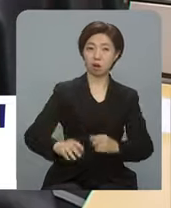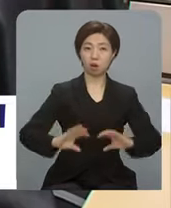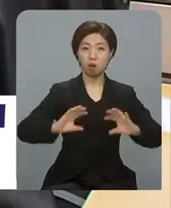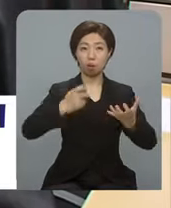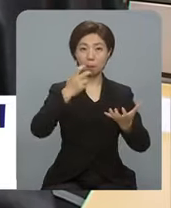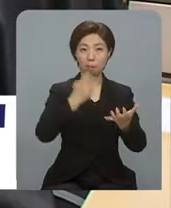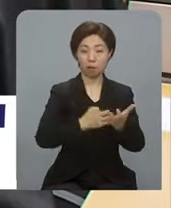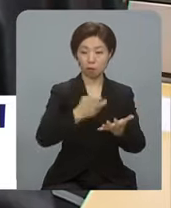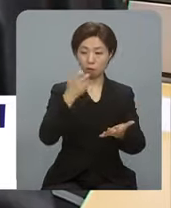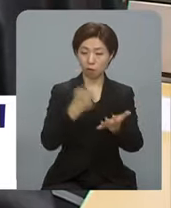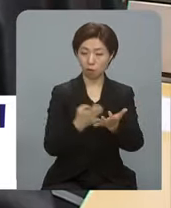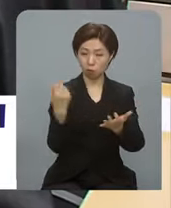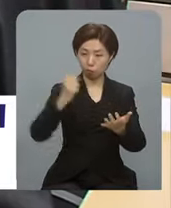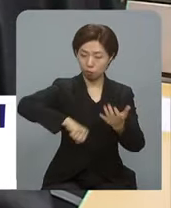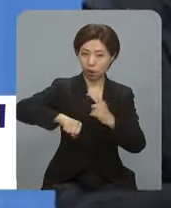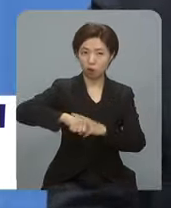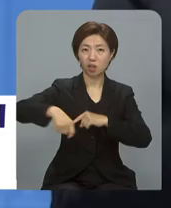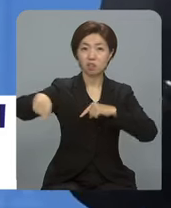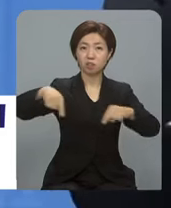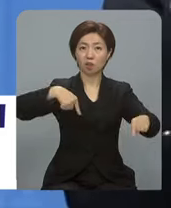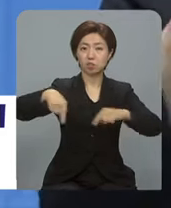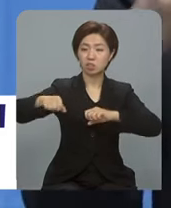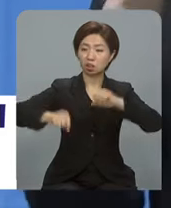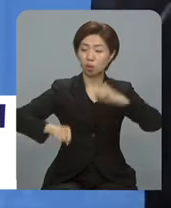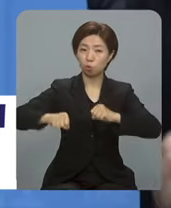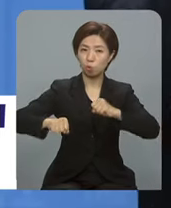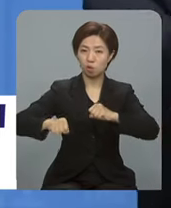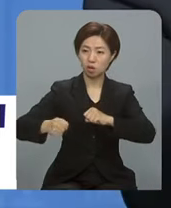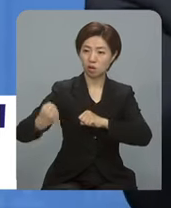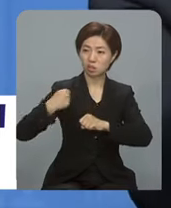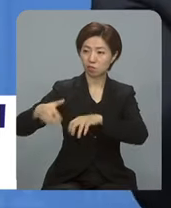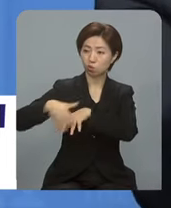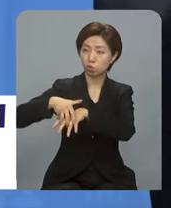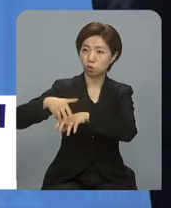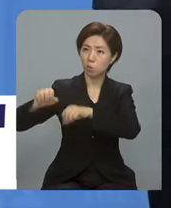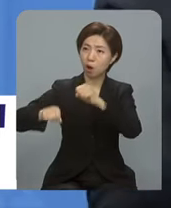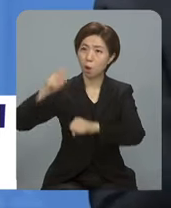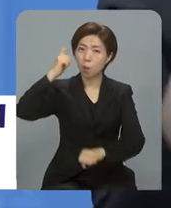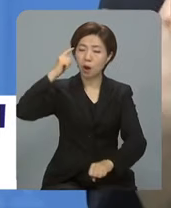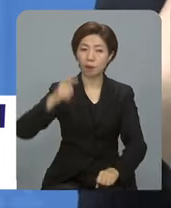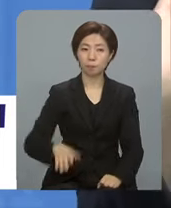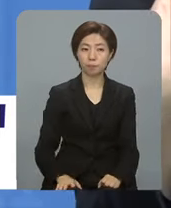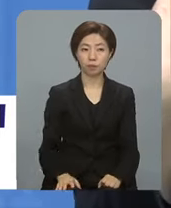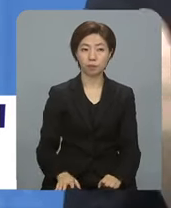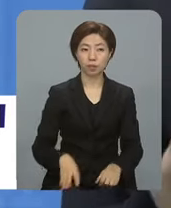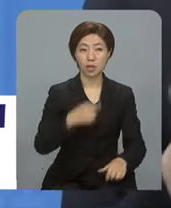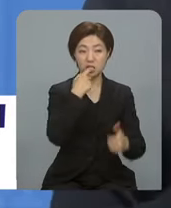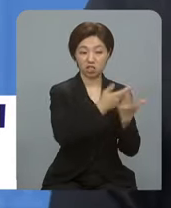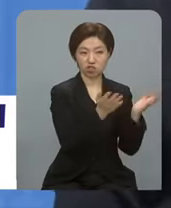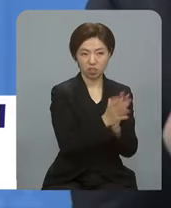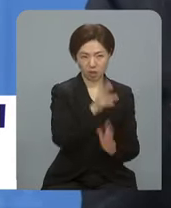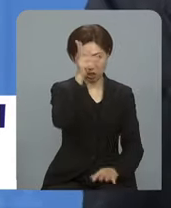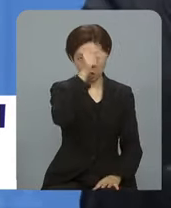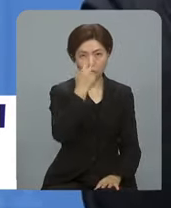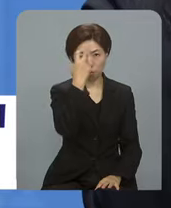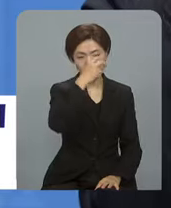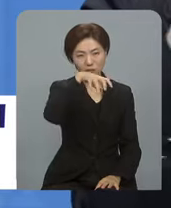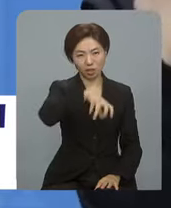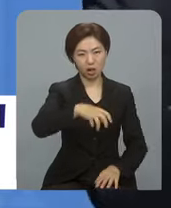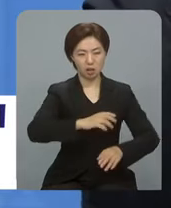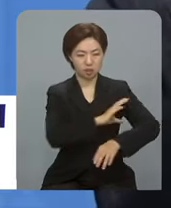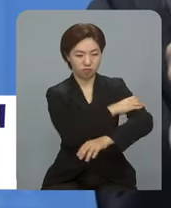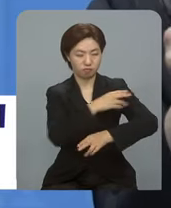법률을 위반한 정치 행위이자 집단 행위라고 비판했습니다 당 사법정의 실현 검찰 독재 대책위원회는 국회